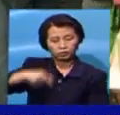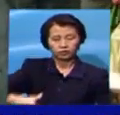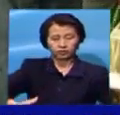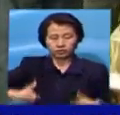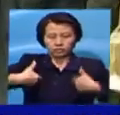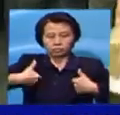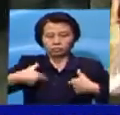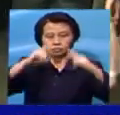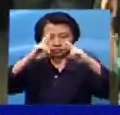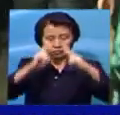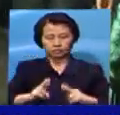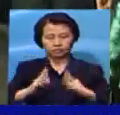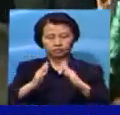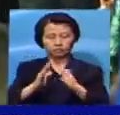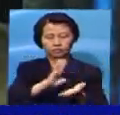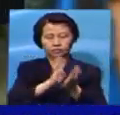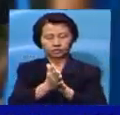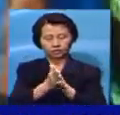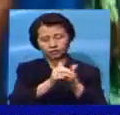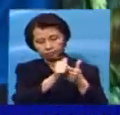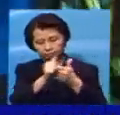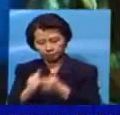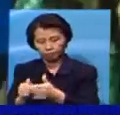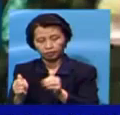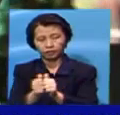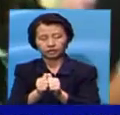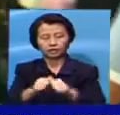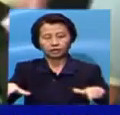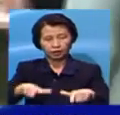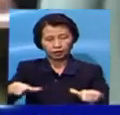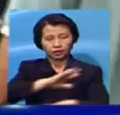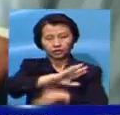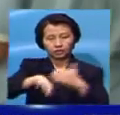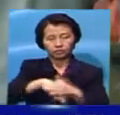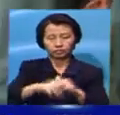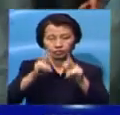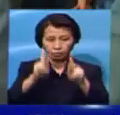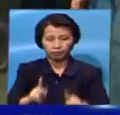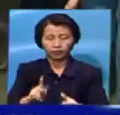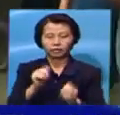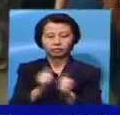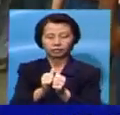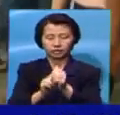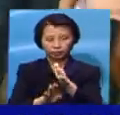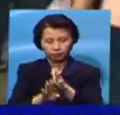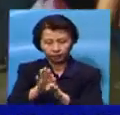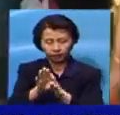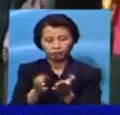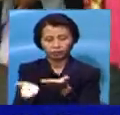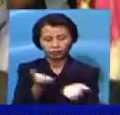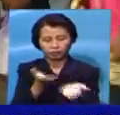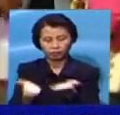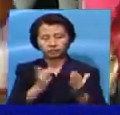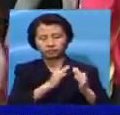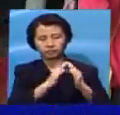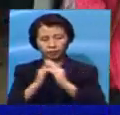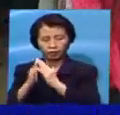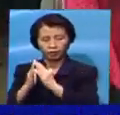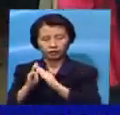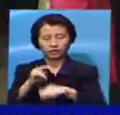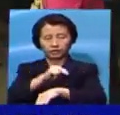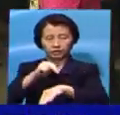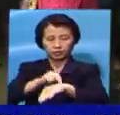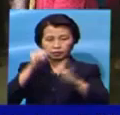di Bandar serta dijadikan panduan dalam perancangan dan pelaksanaan semua pihak terlibat dengan pembangunan dan perkhidmatan Bandar di peringkat